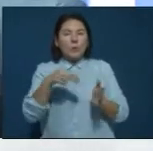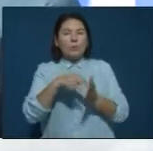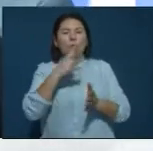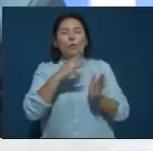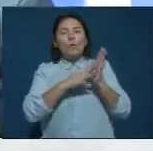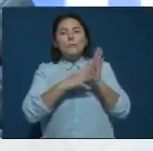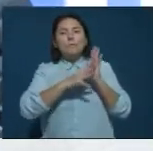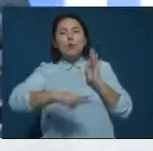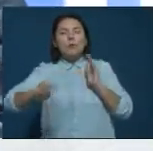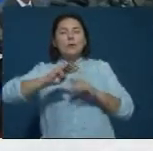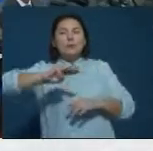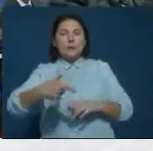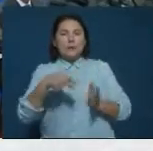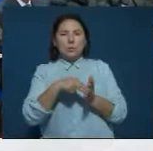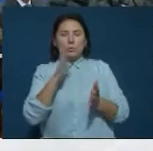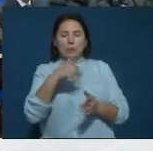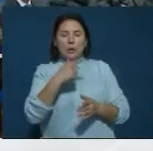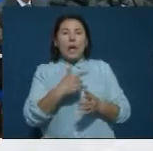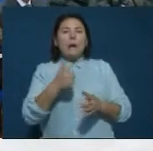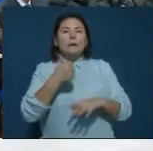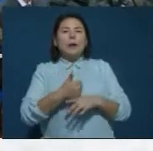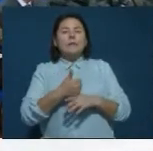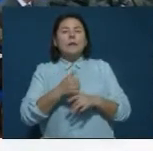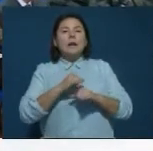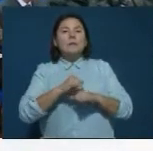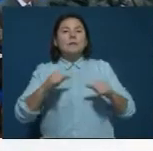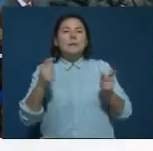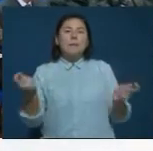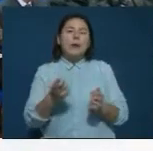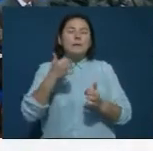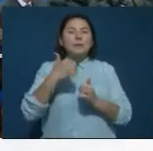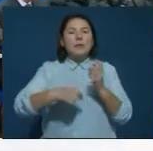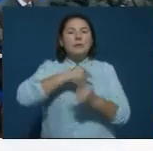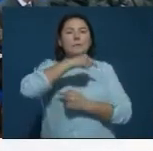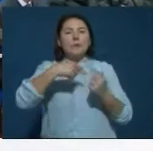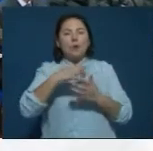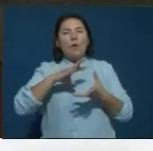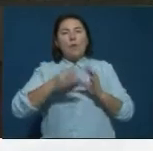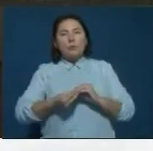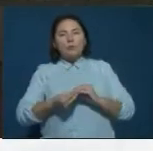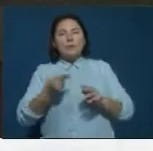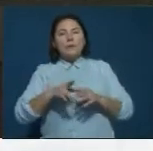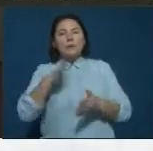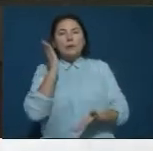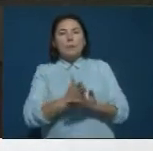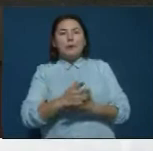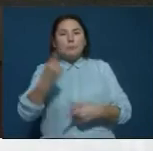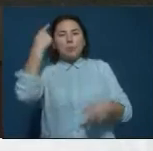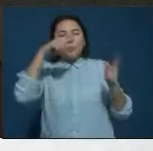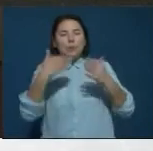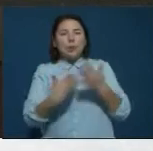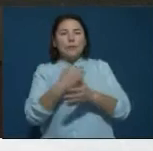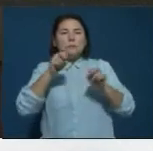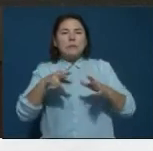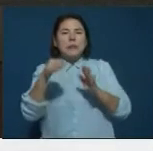8 миллионов тенге аким области затронул вопросы развития малого и среднего бизнеса в частности для этого направлении разработана специальная